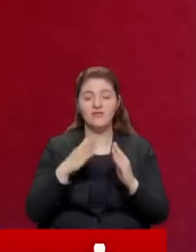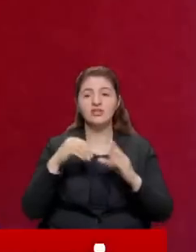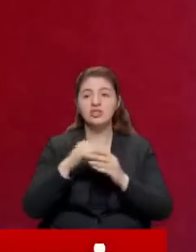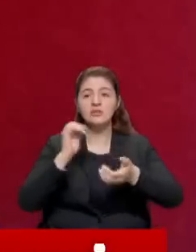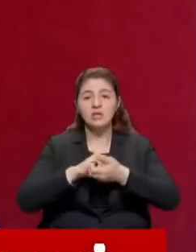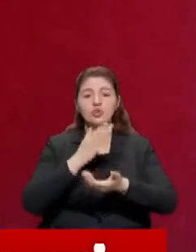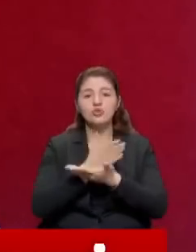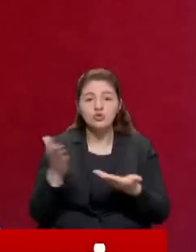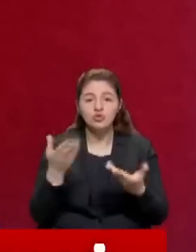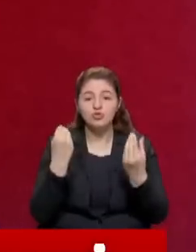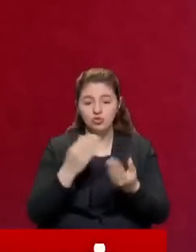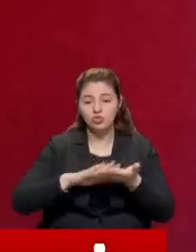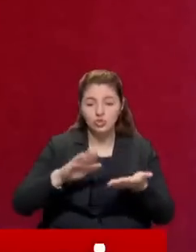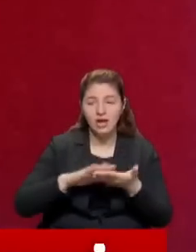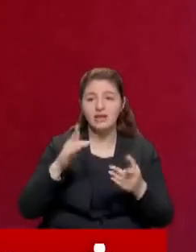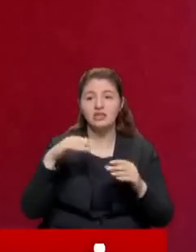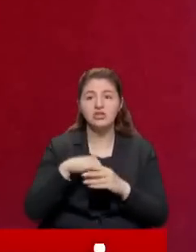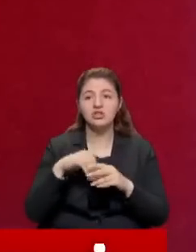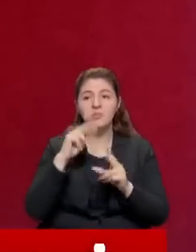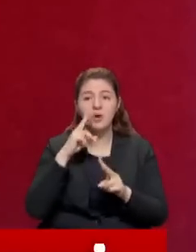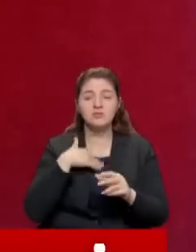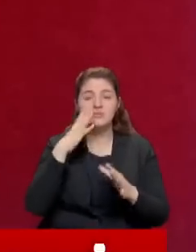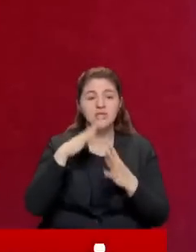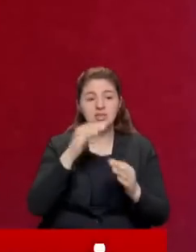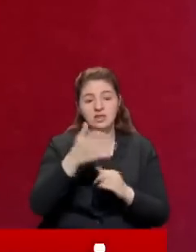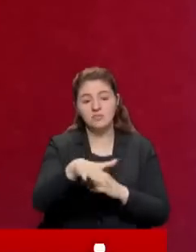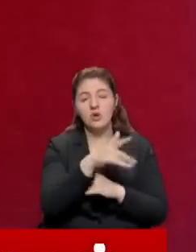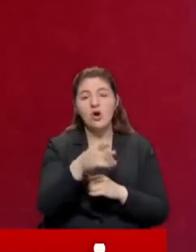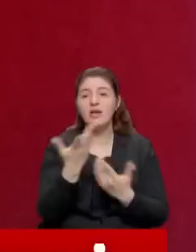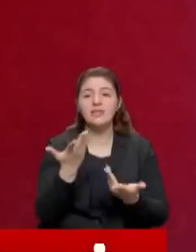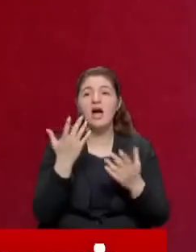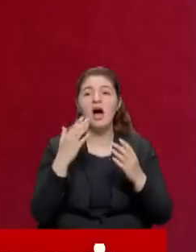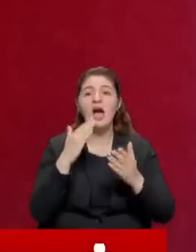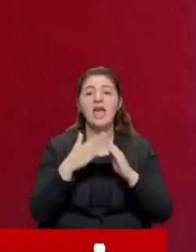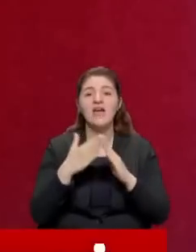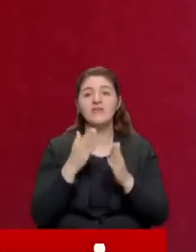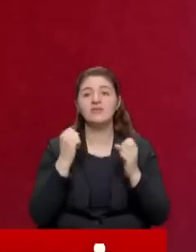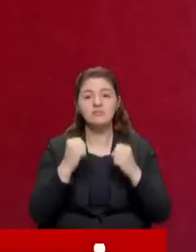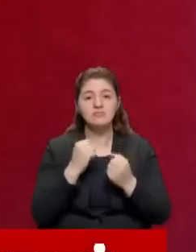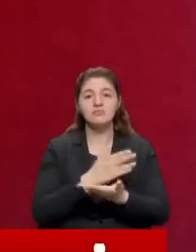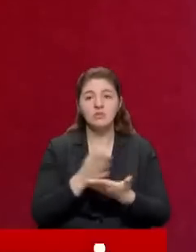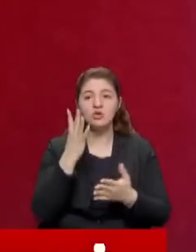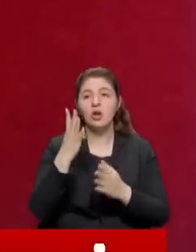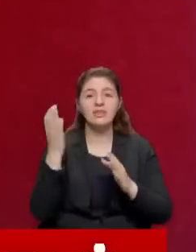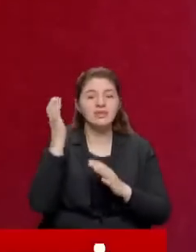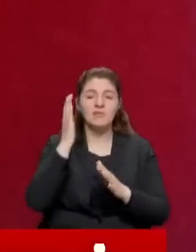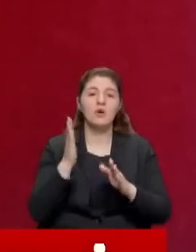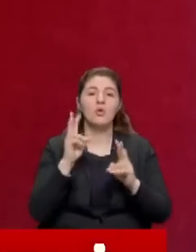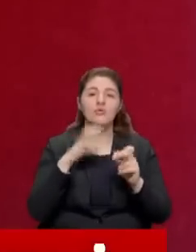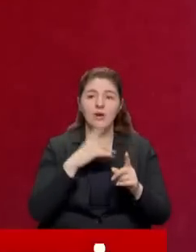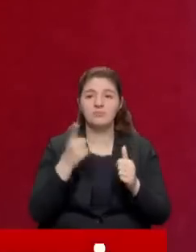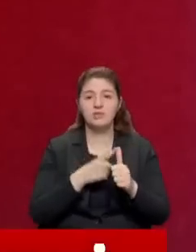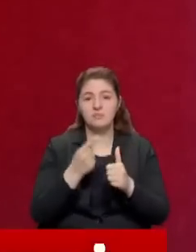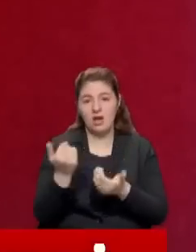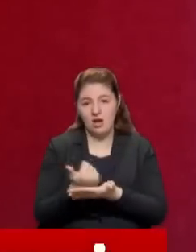dirliği, düzenliği üzerinden bakıyor bizim insanımız. O nedir hanenin dirliği, düzenliği? 4 tane temel unsuru var. Birisi